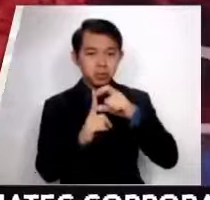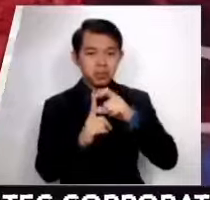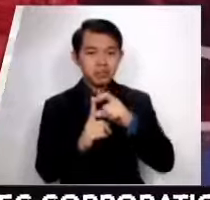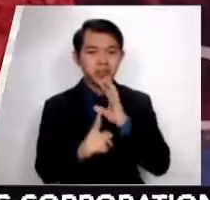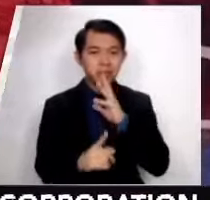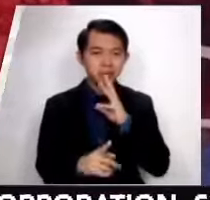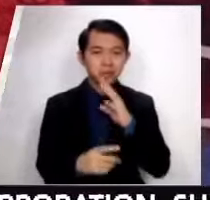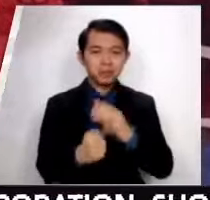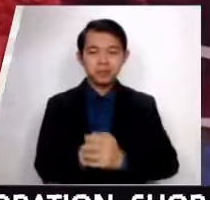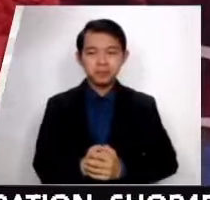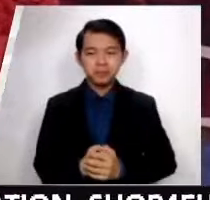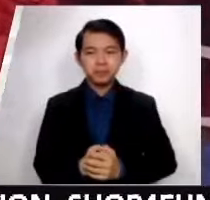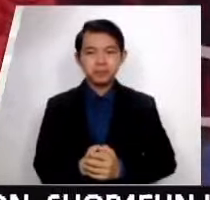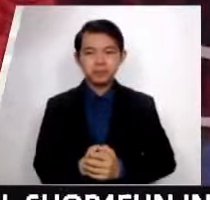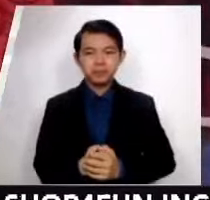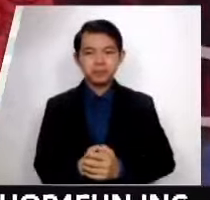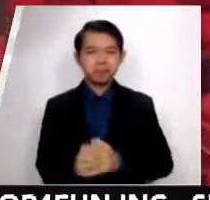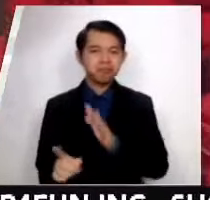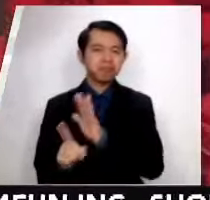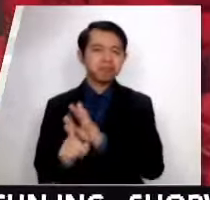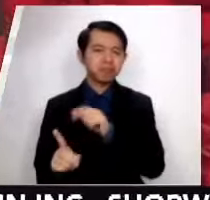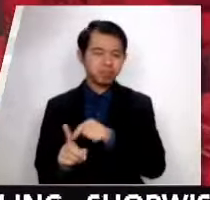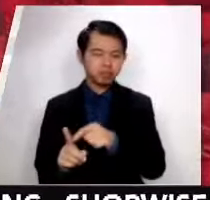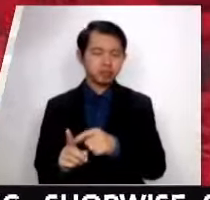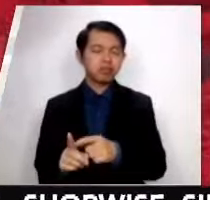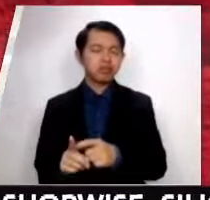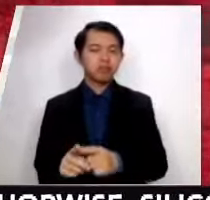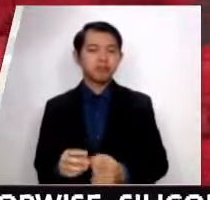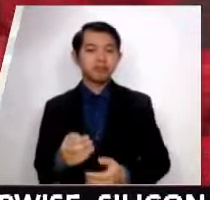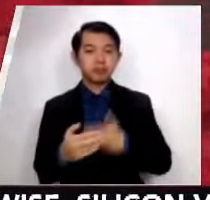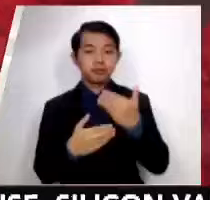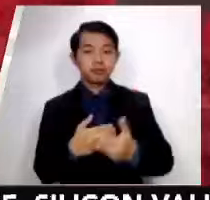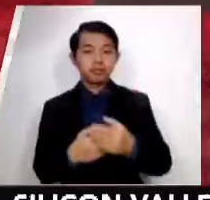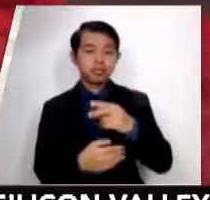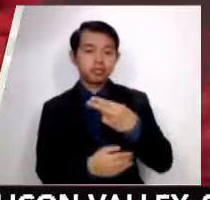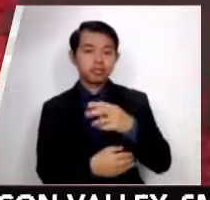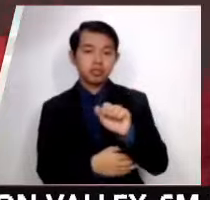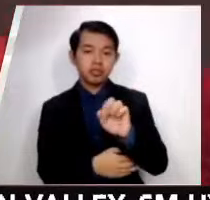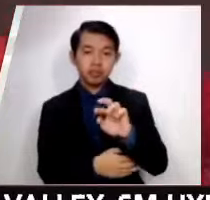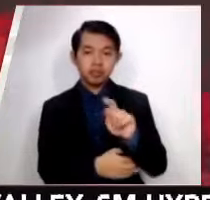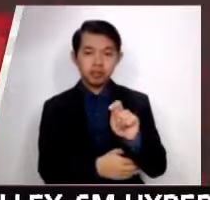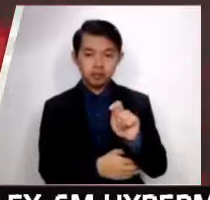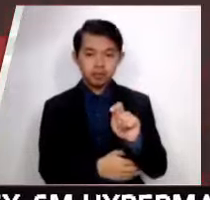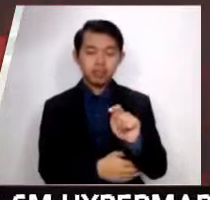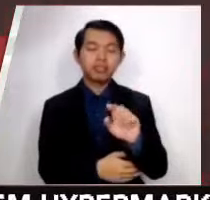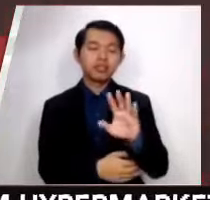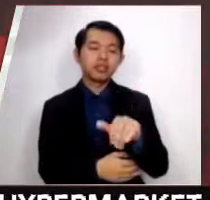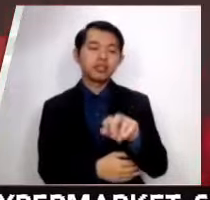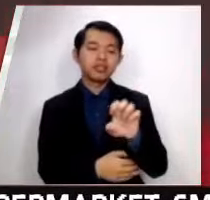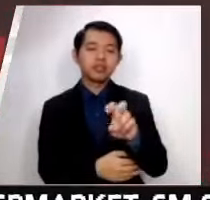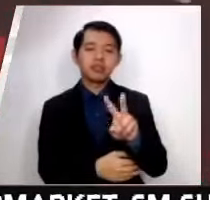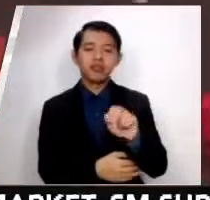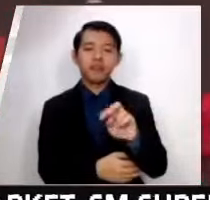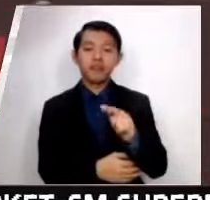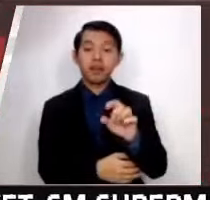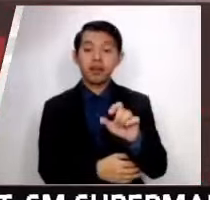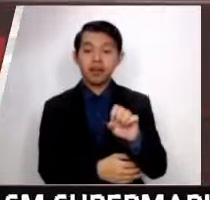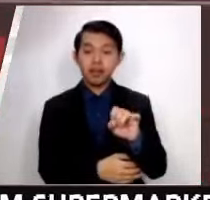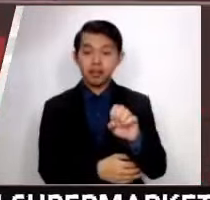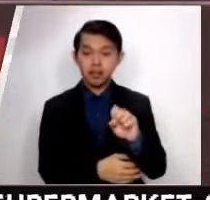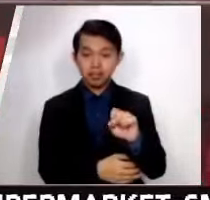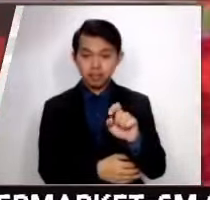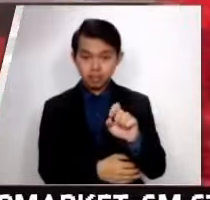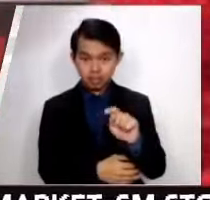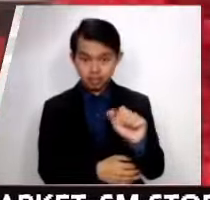Sa kanyang muling pagpirma ng kontrata sa Kapuso Network, global fashion icon Heart Evangelista, ano kayang maging susunod